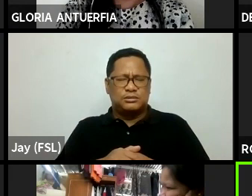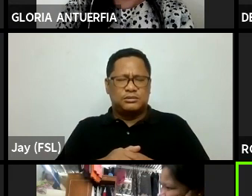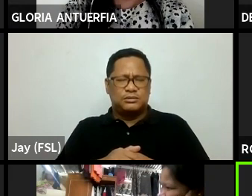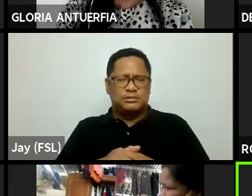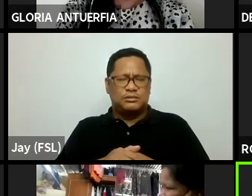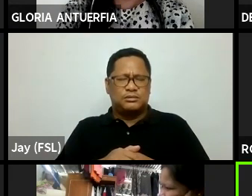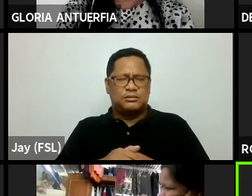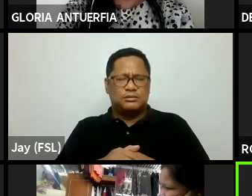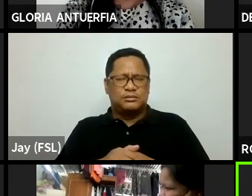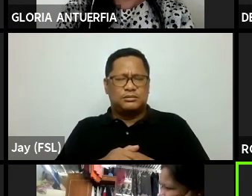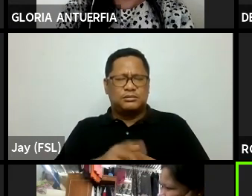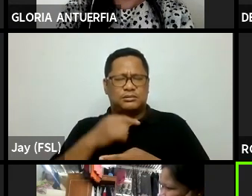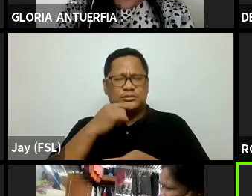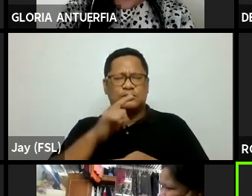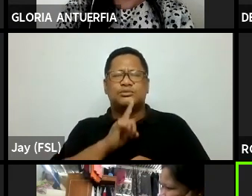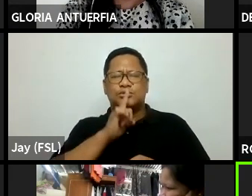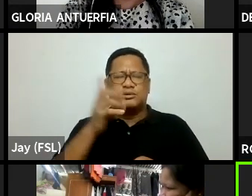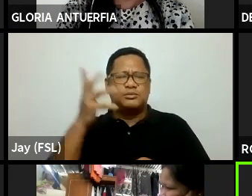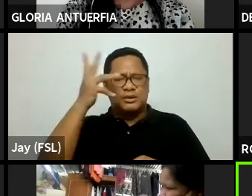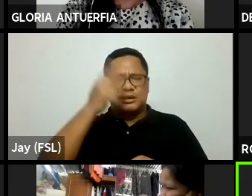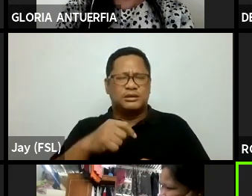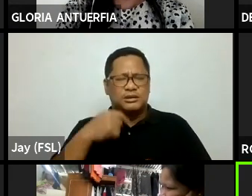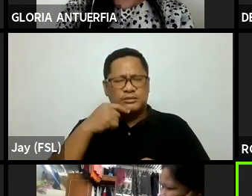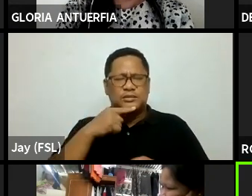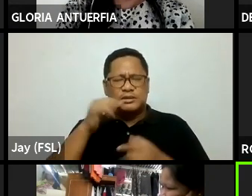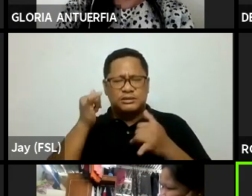pagkakitaan po ngayon.